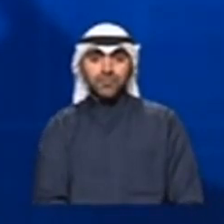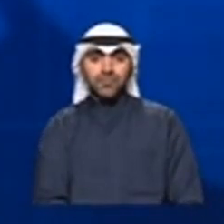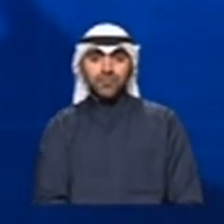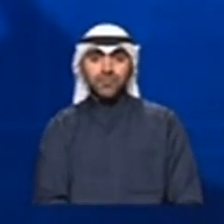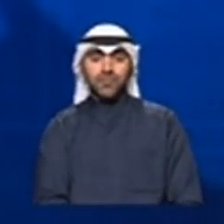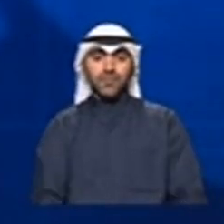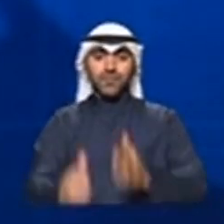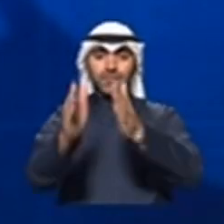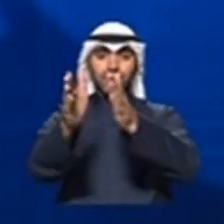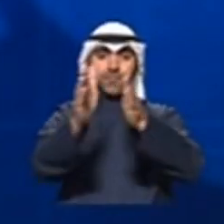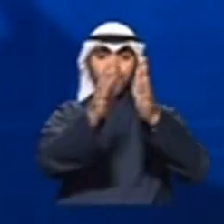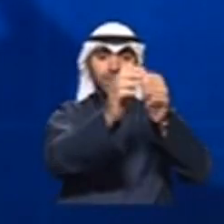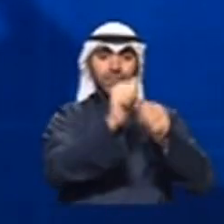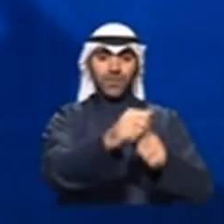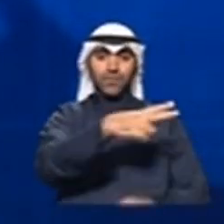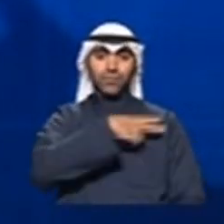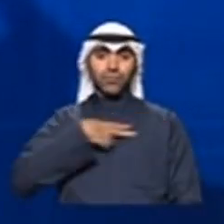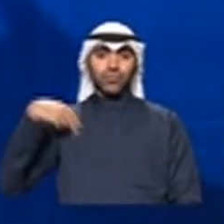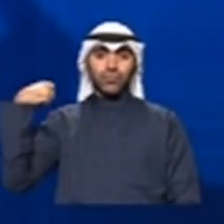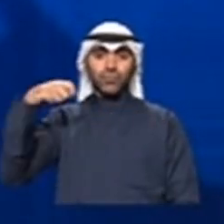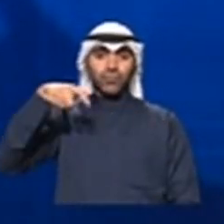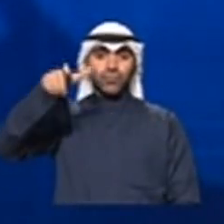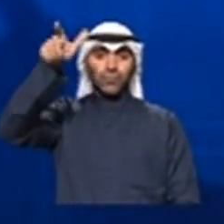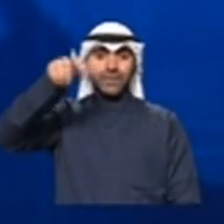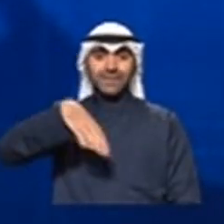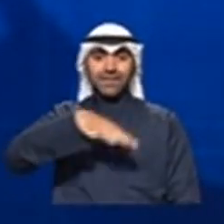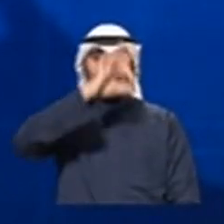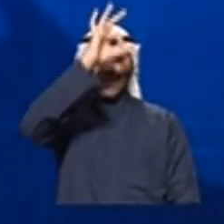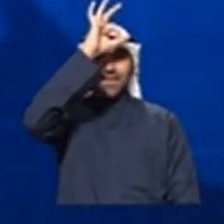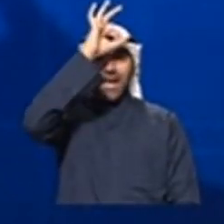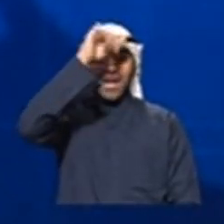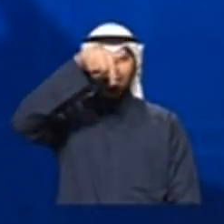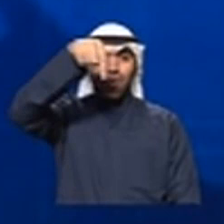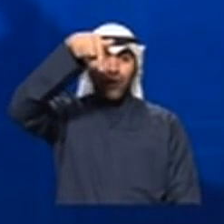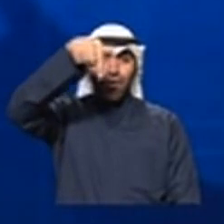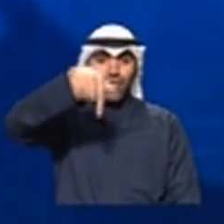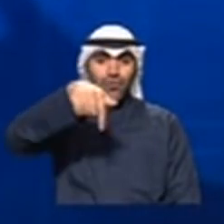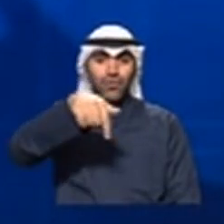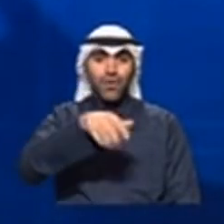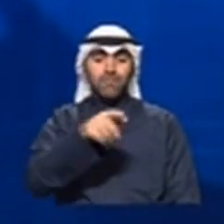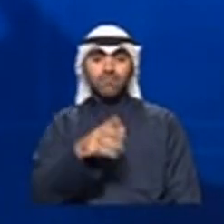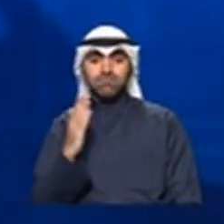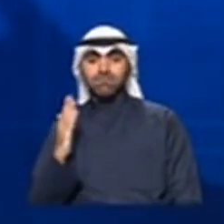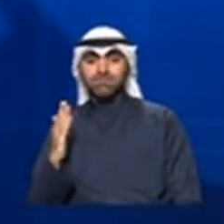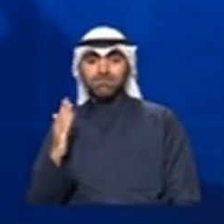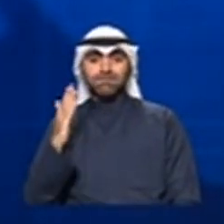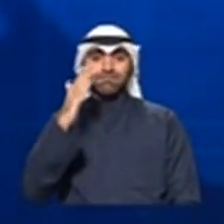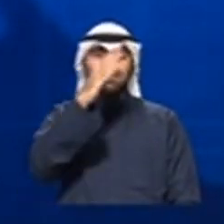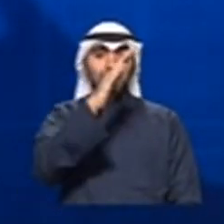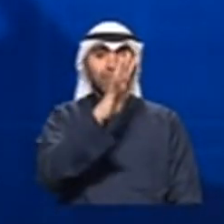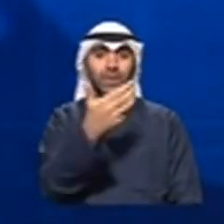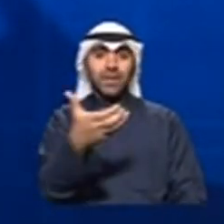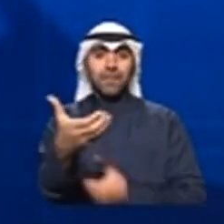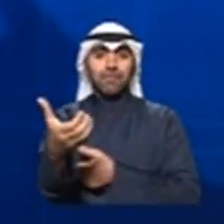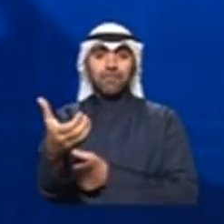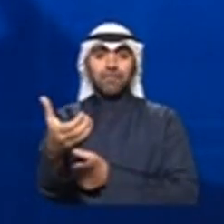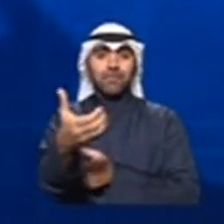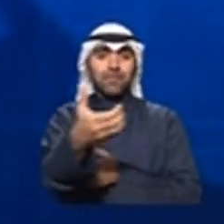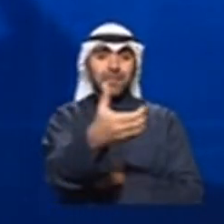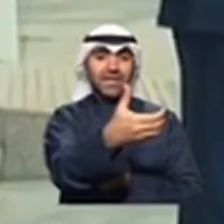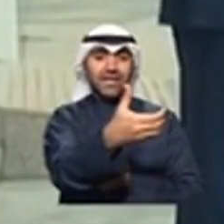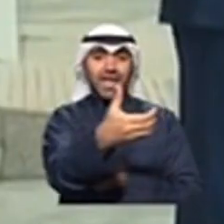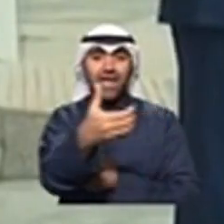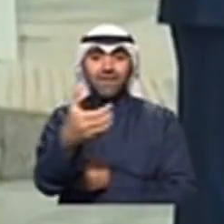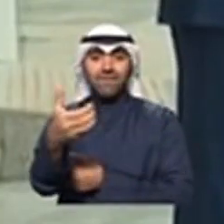قام نائب رئيس مجلس الوزراء وزير الداخلية وزير الدولة لشؤون مجلس الوزراء أنس خالد الصالح صباح اليوم بتخريج كوكبة